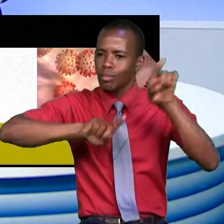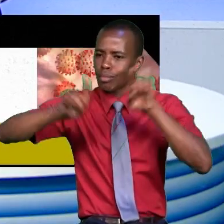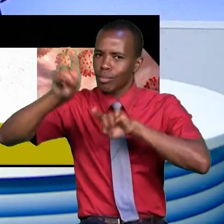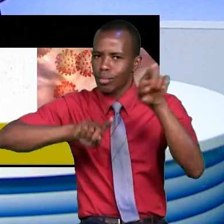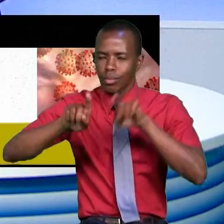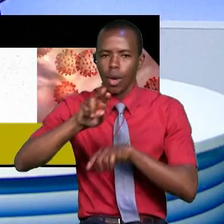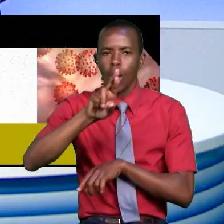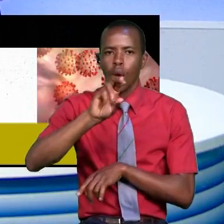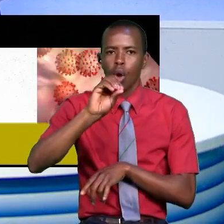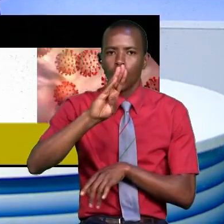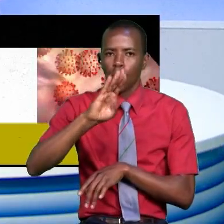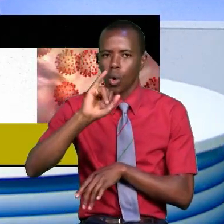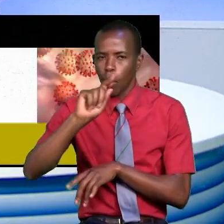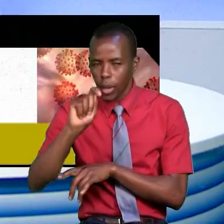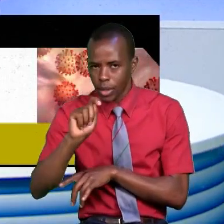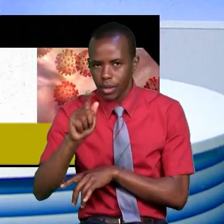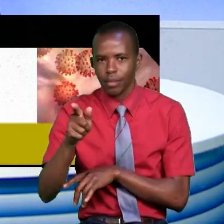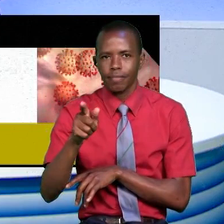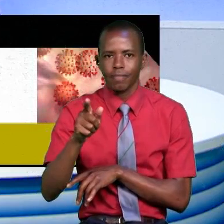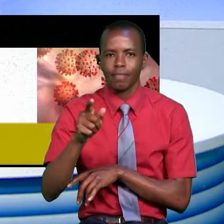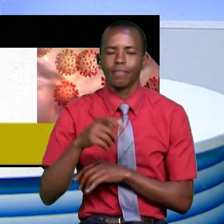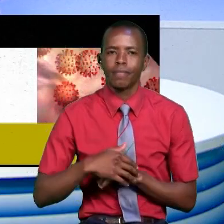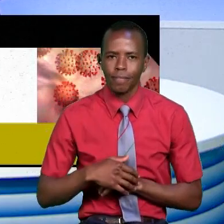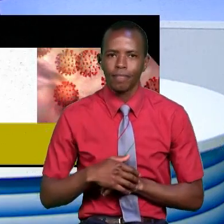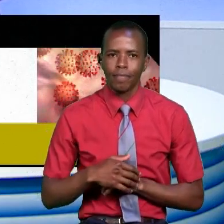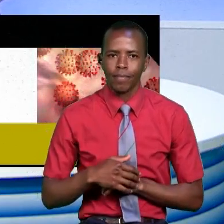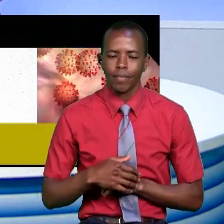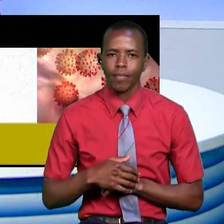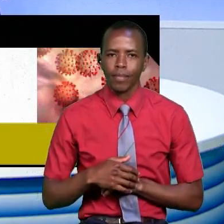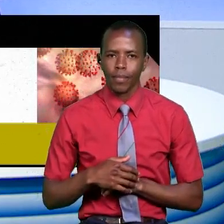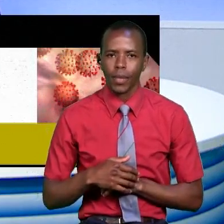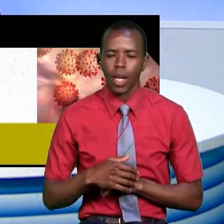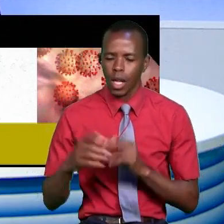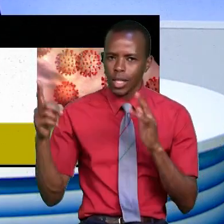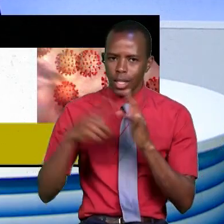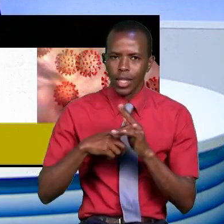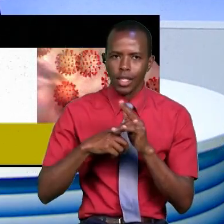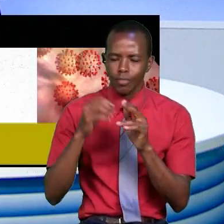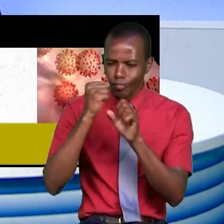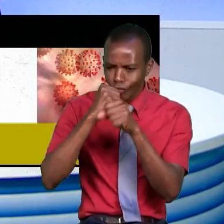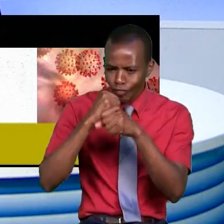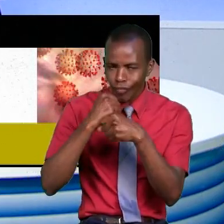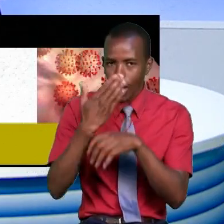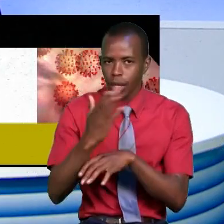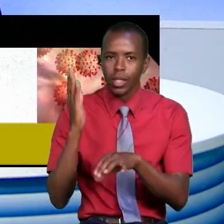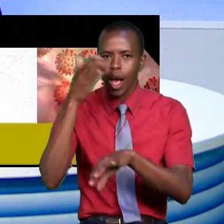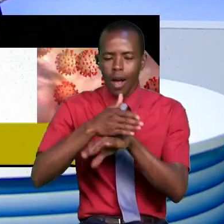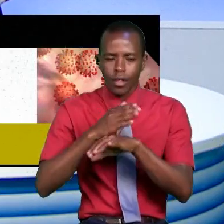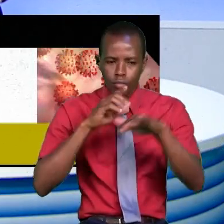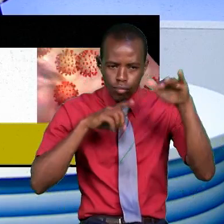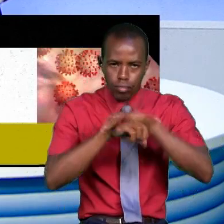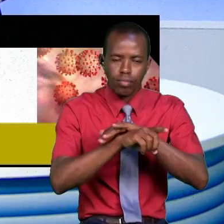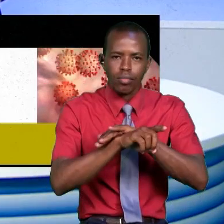ya spaceship aina ya Zhenzhou 13 wameanza kurekebisha vifaa baada ya kuingia katika kituo